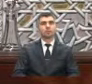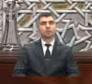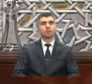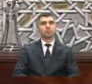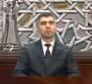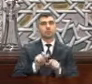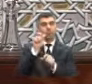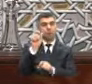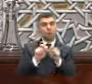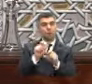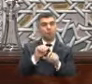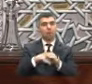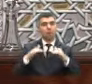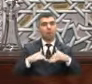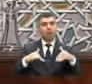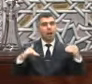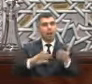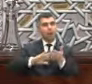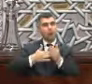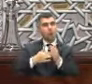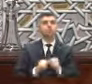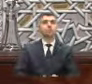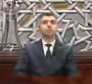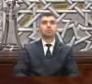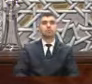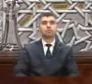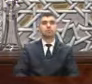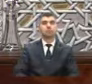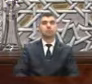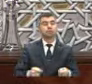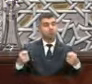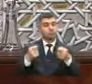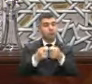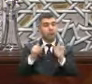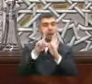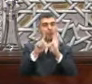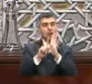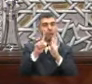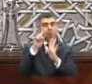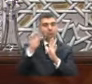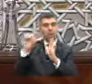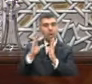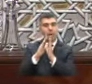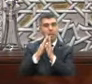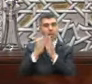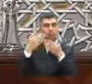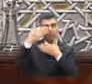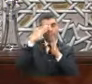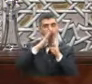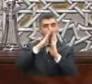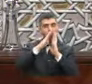السيدات والسادة النواب المحترمين، طبقا للفصل 100 من الدستور